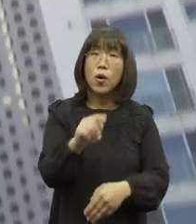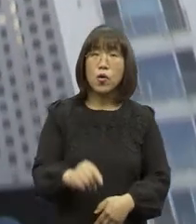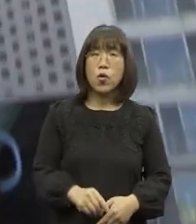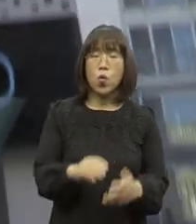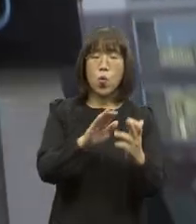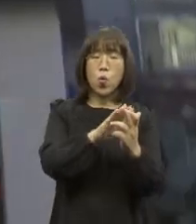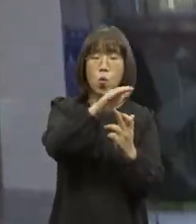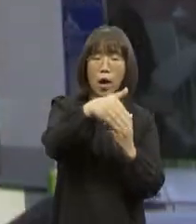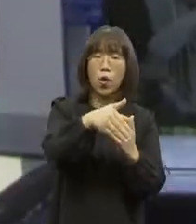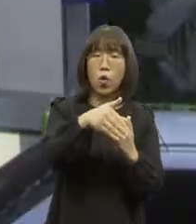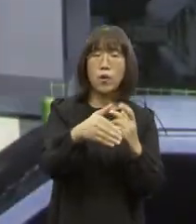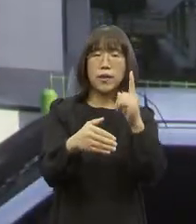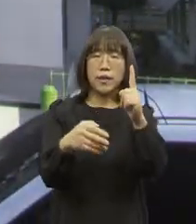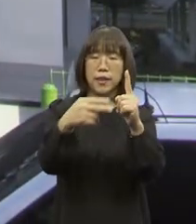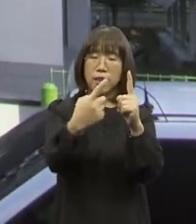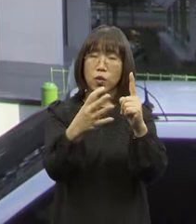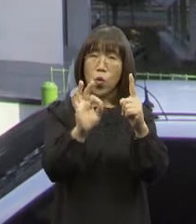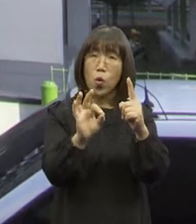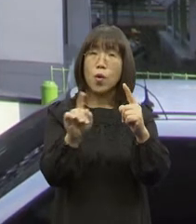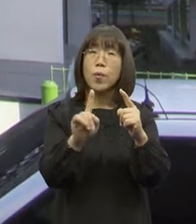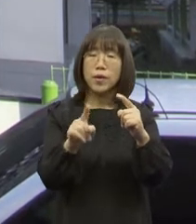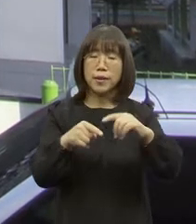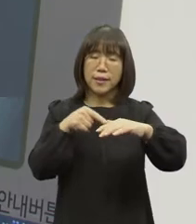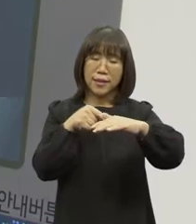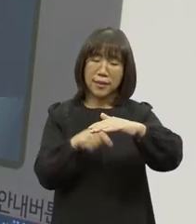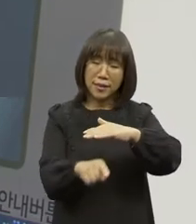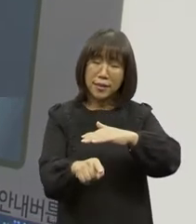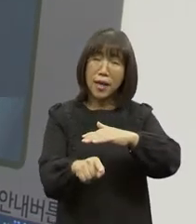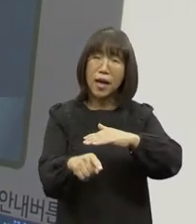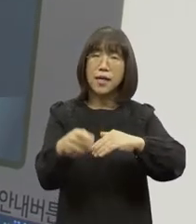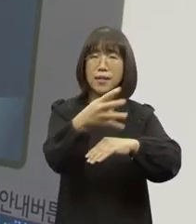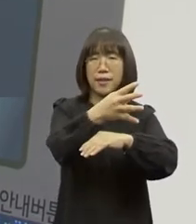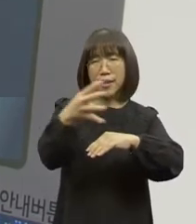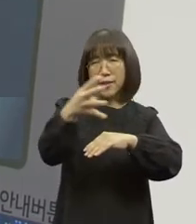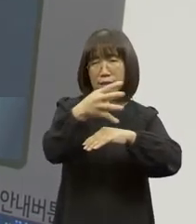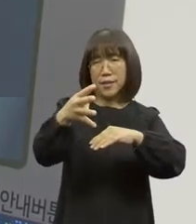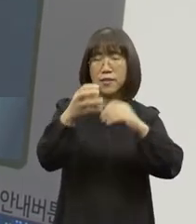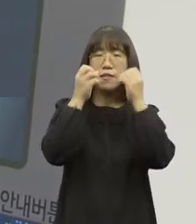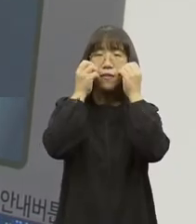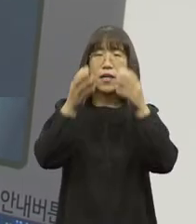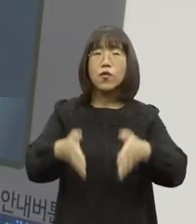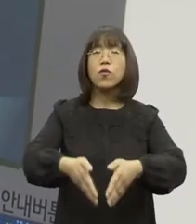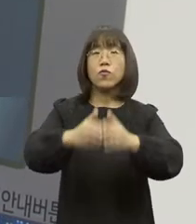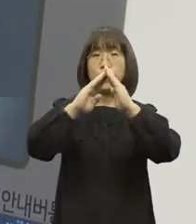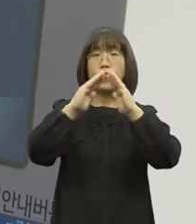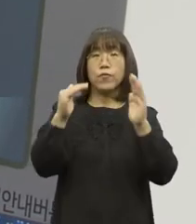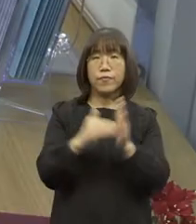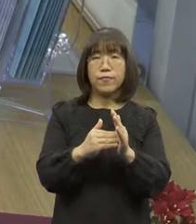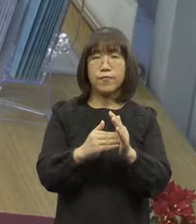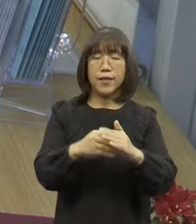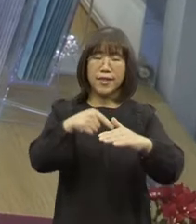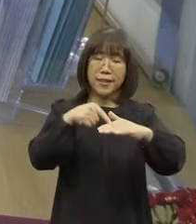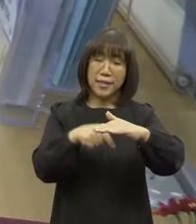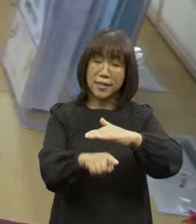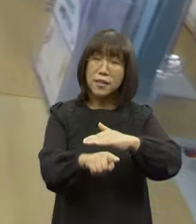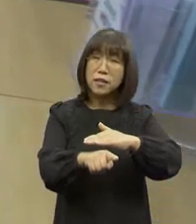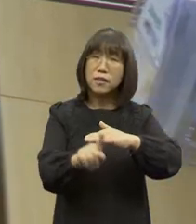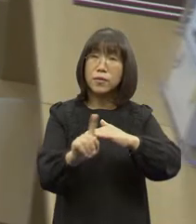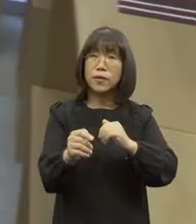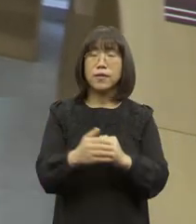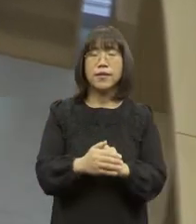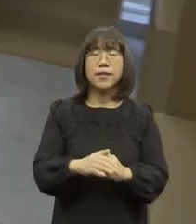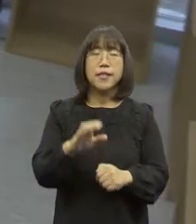센터는 화 국의 동지역 의 지하 1층 지상 4층 규모로 신축 됐습니다 지하 1층과 지상